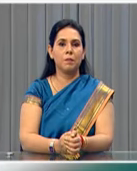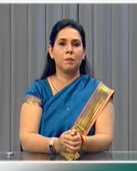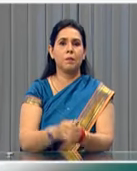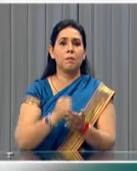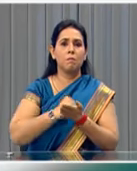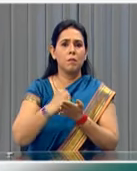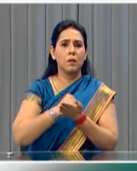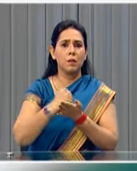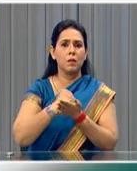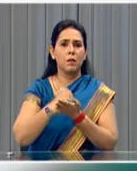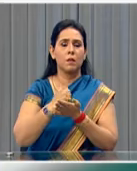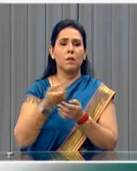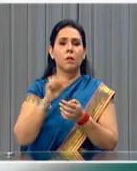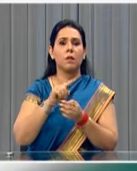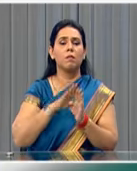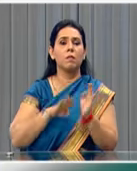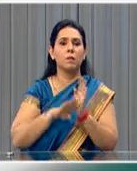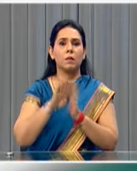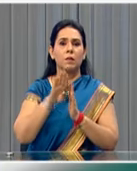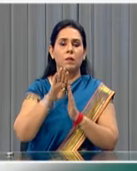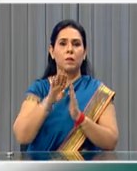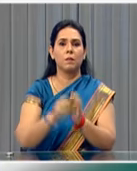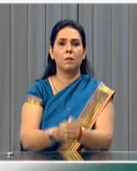परिश्रम की पराकाष्ठा करते हुए